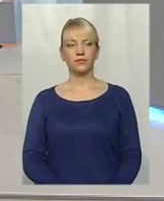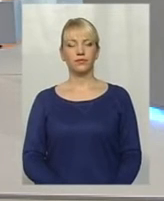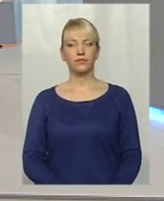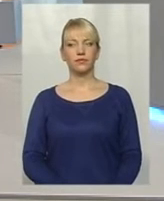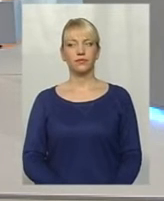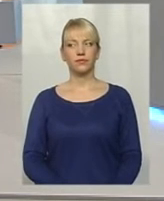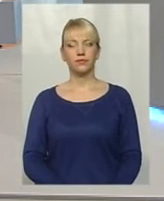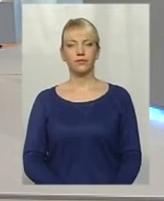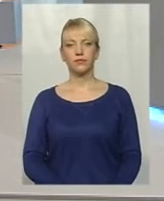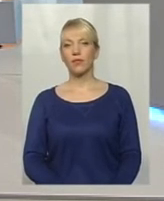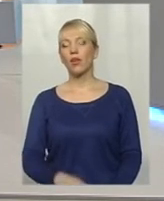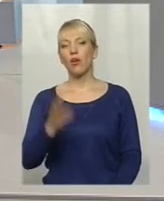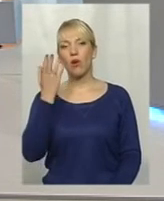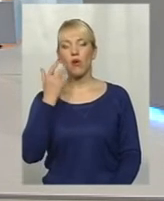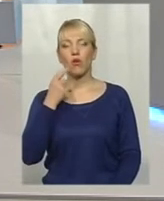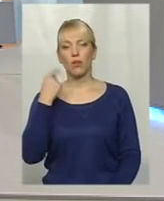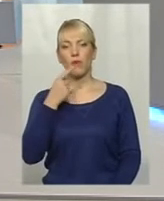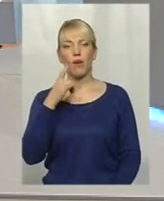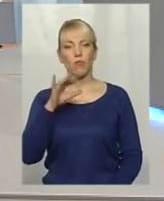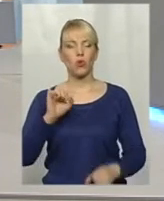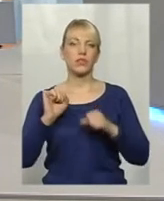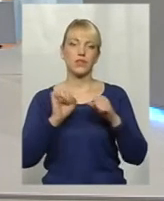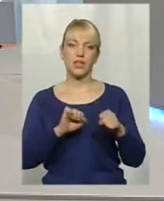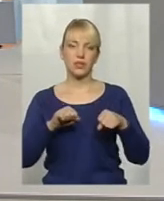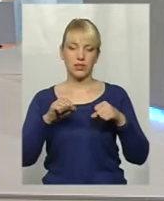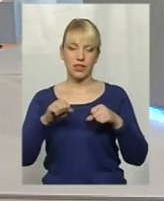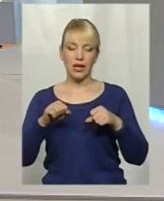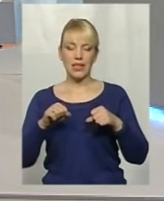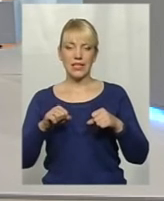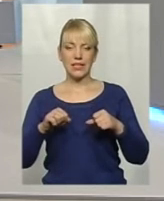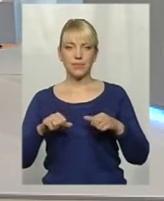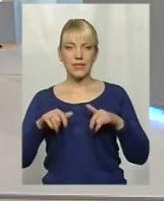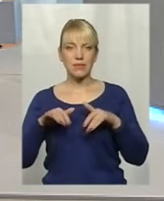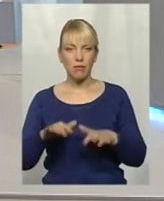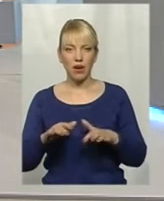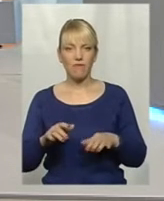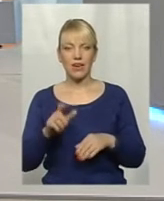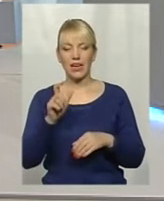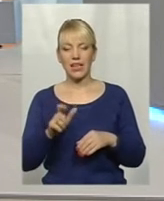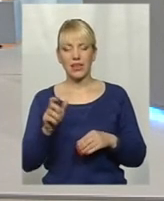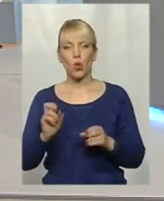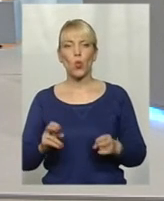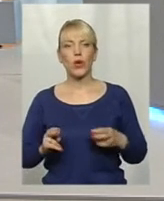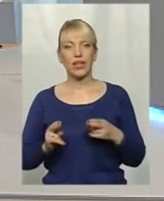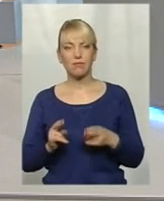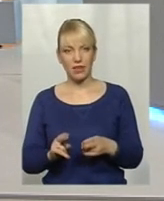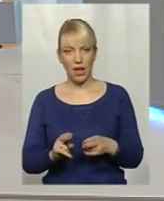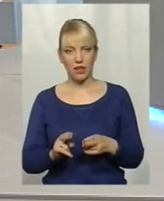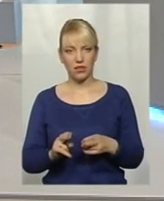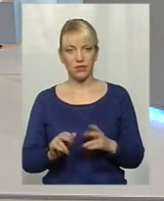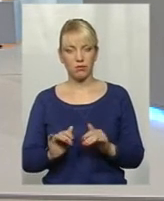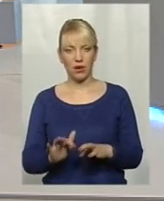коли річ заходить за захист прав клієнта в кримінальній справі, хто може претендувати на захист